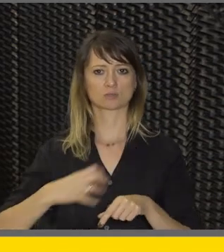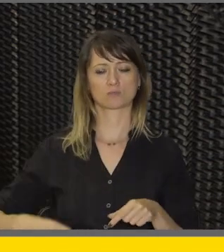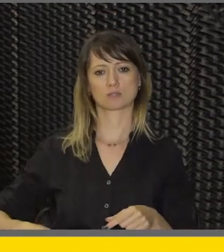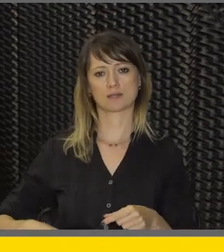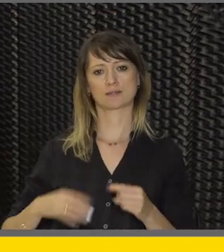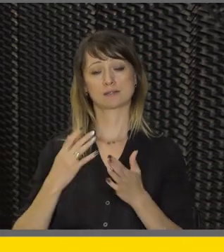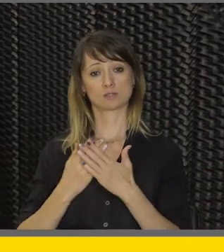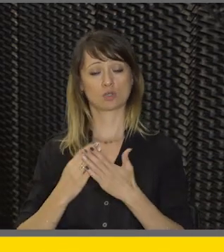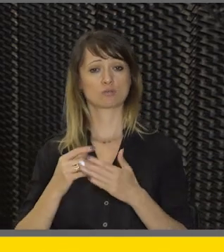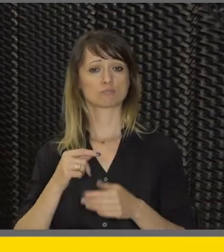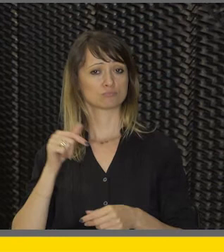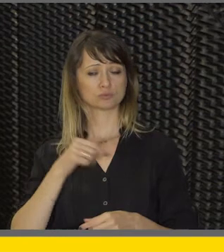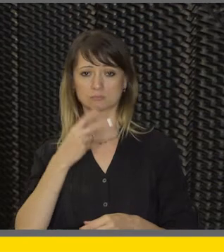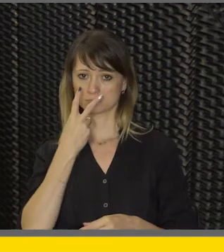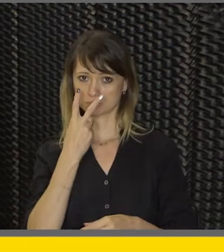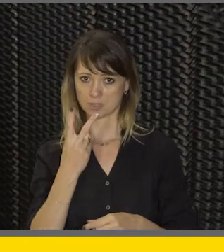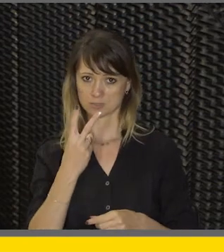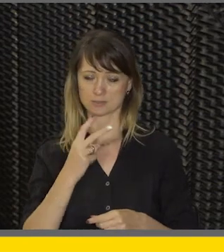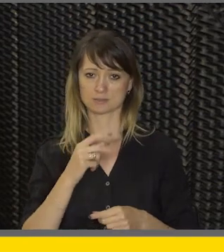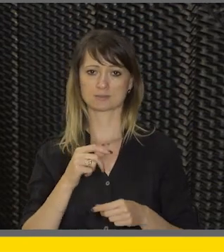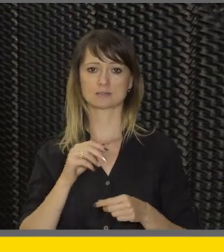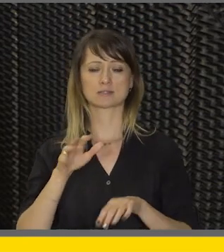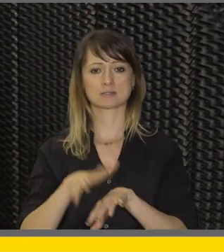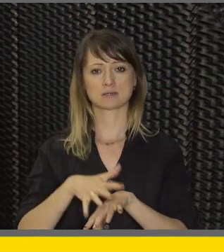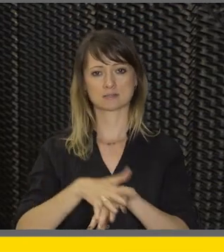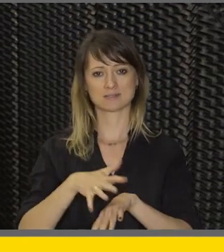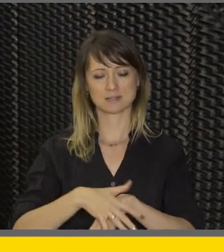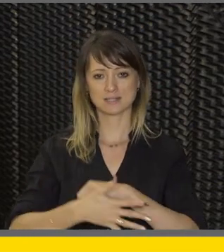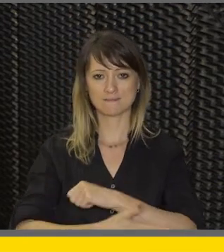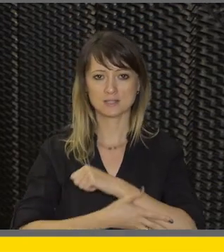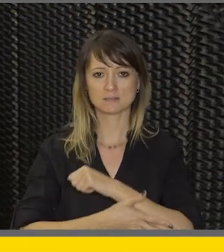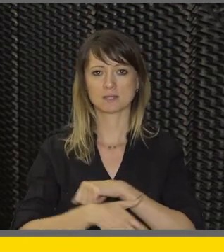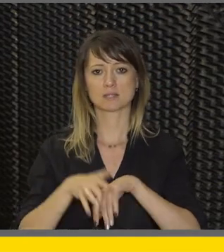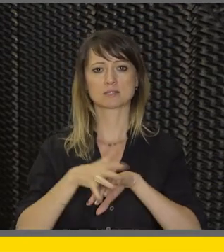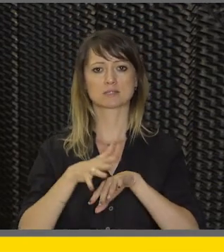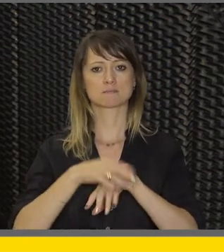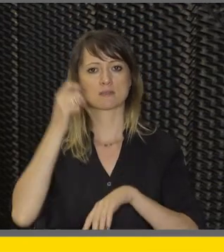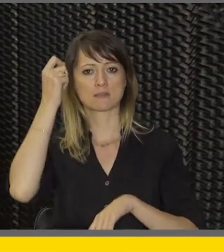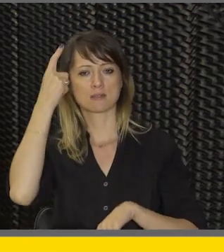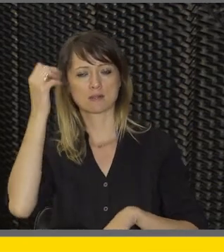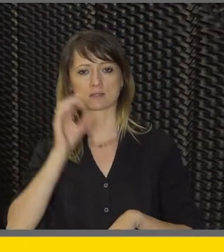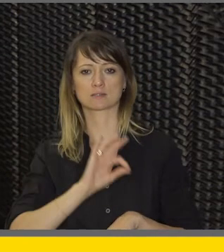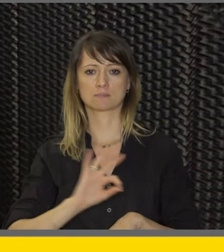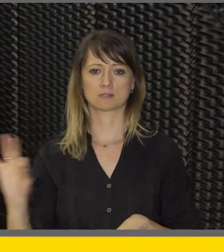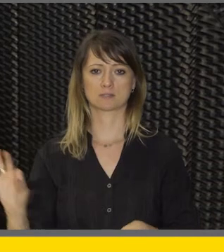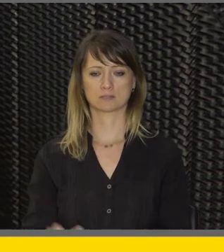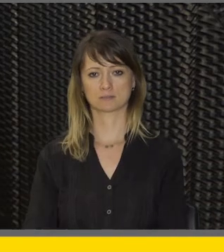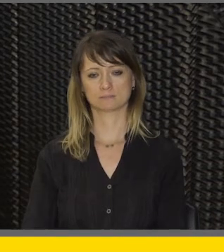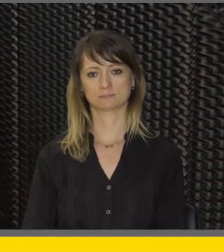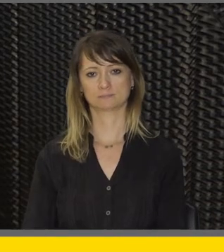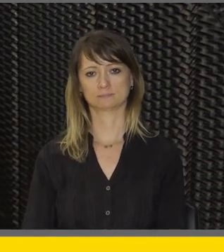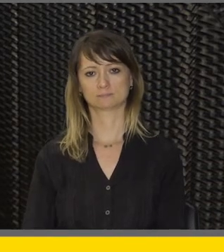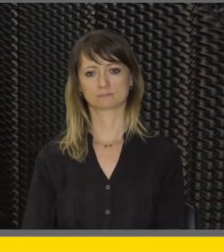na system wsparcia, tak, system działania w inteligentnej specjalizacji. I